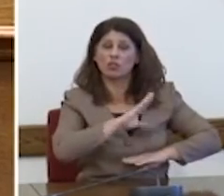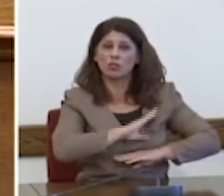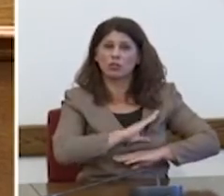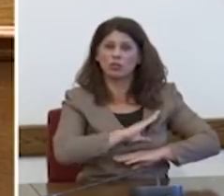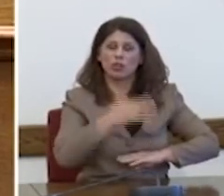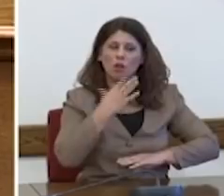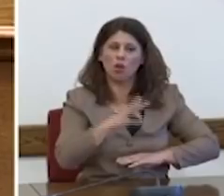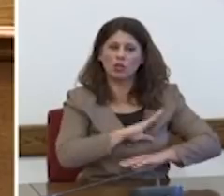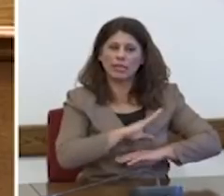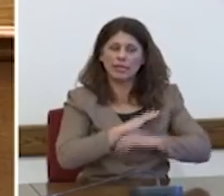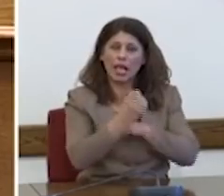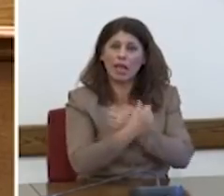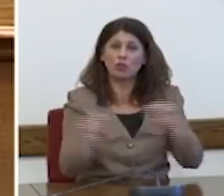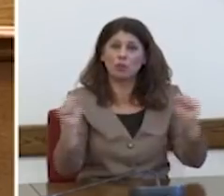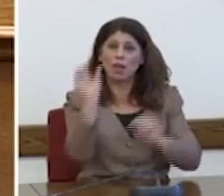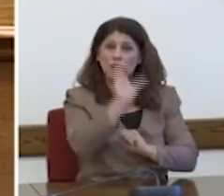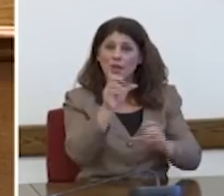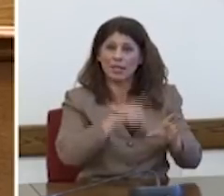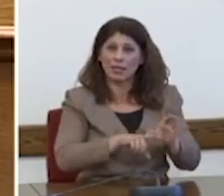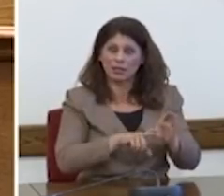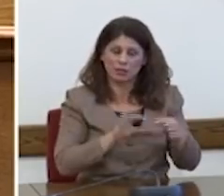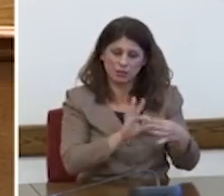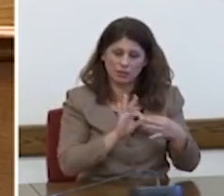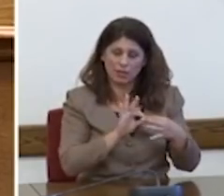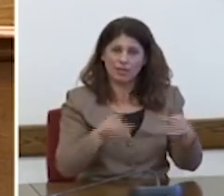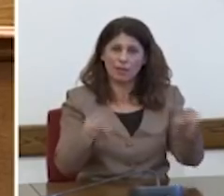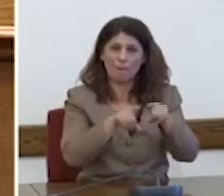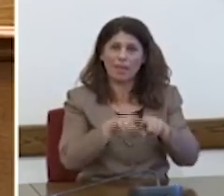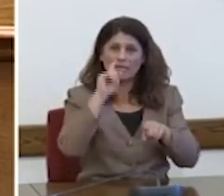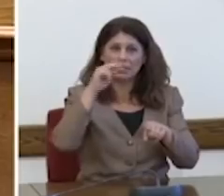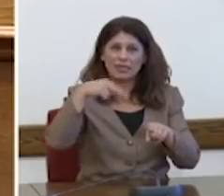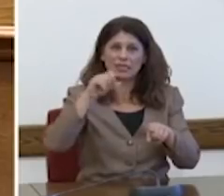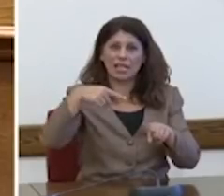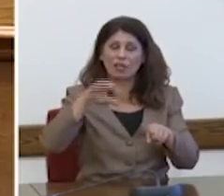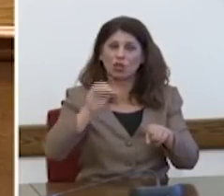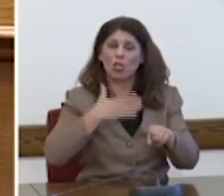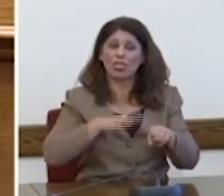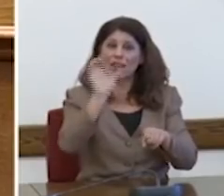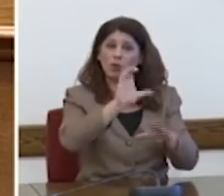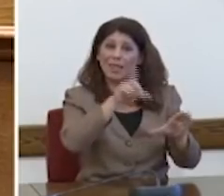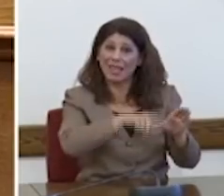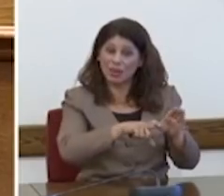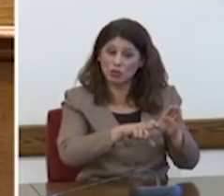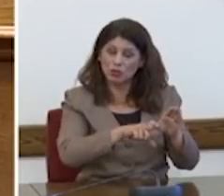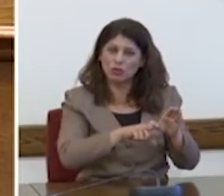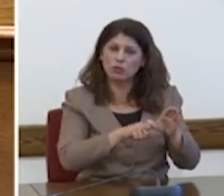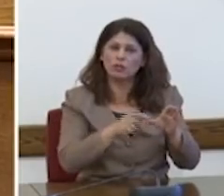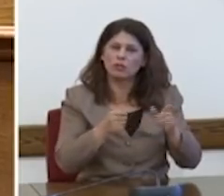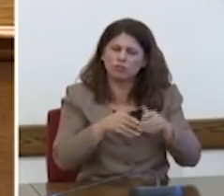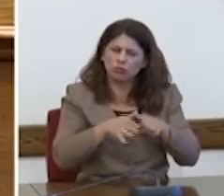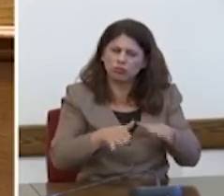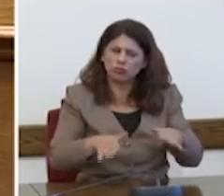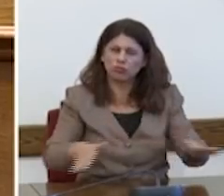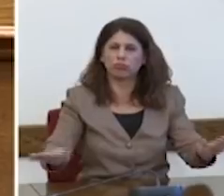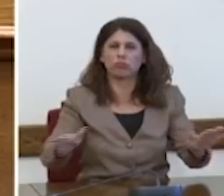αυτονομίας της Ευρωπαϊκής Ένωσης, σε συνεργασία με τον ΝΑΤΟ, για να εκπληρώσει η Ευρωπαϊκή Ένωση πιο προωθημένο ρόλο